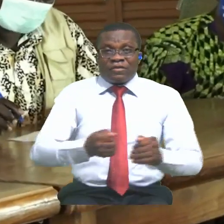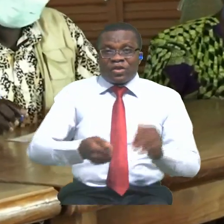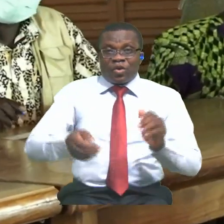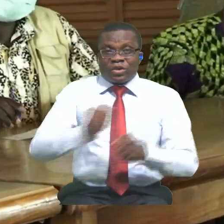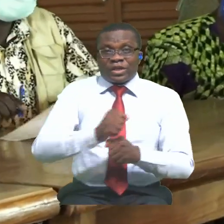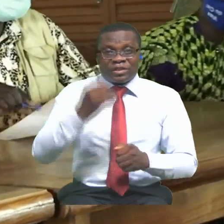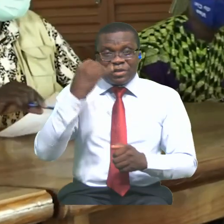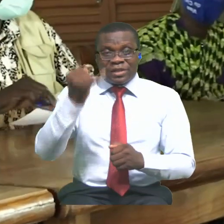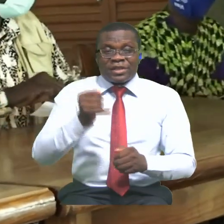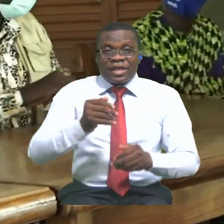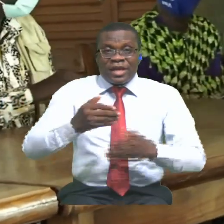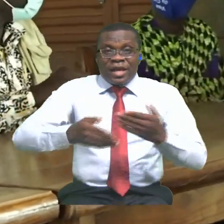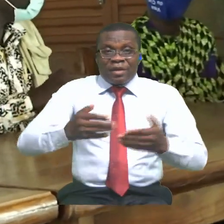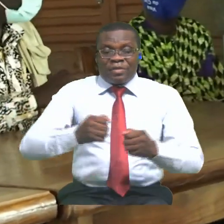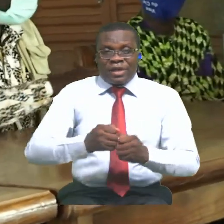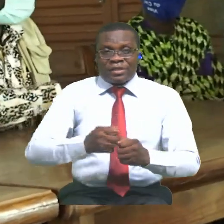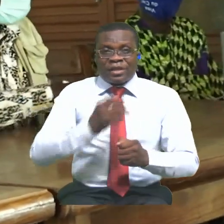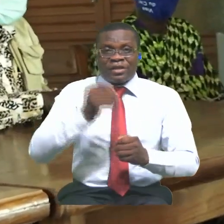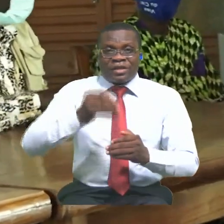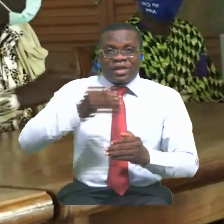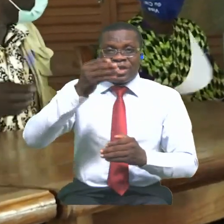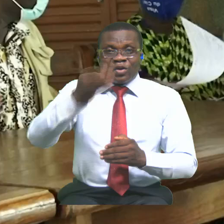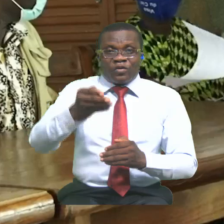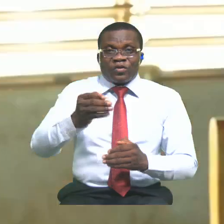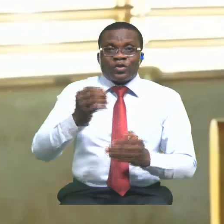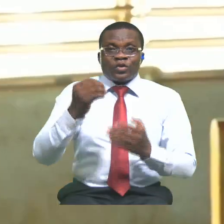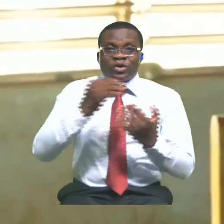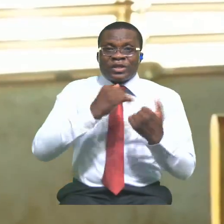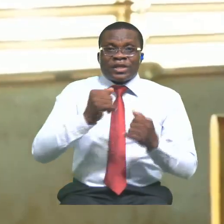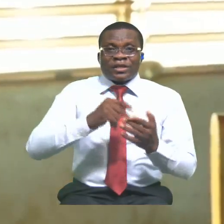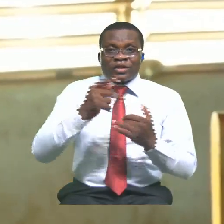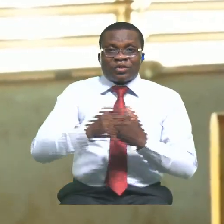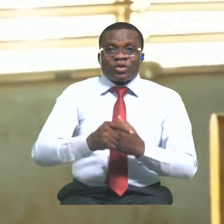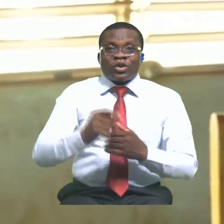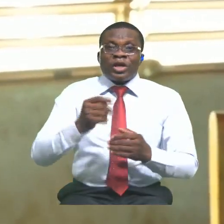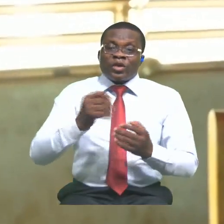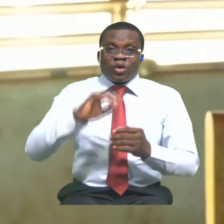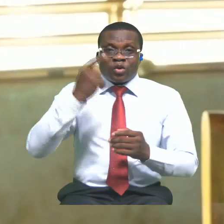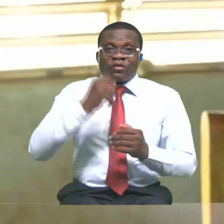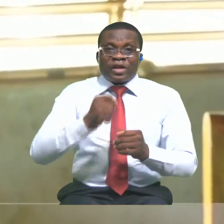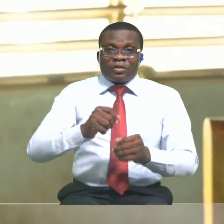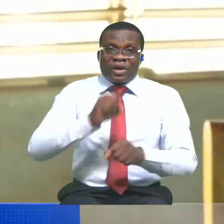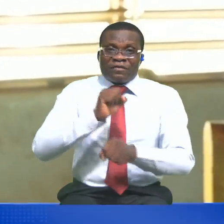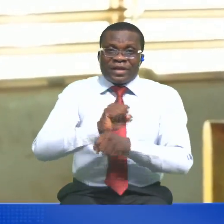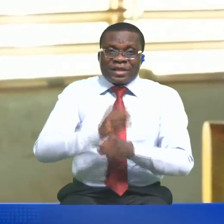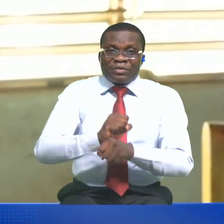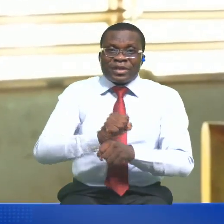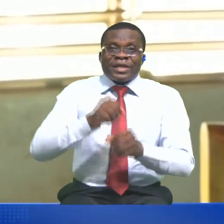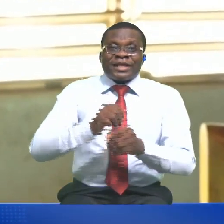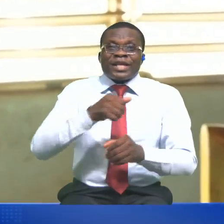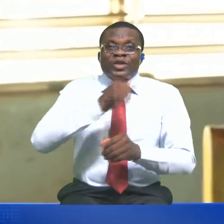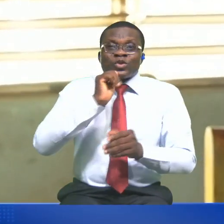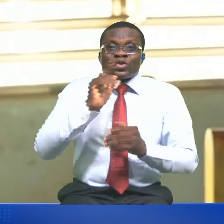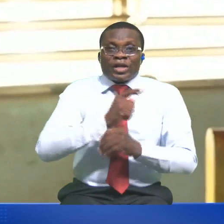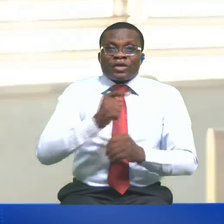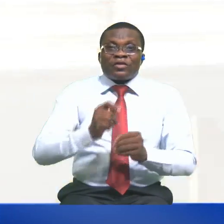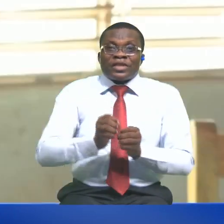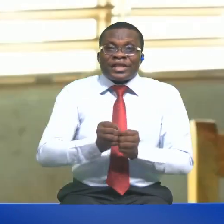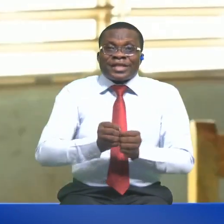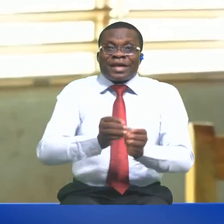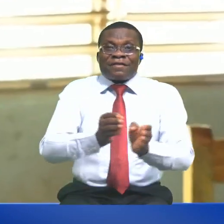est pressant et le futur chargé de projets. L'État va s'investir dans une agriculture